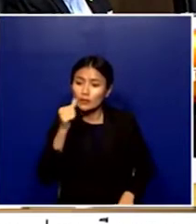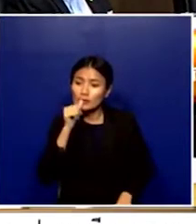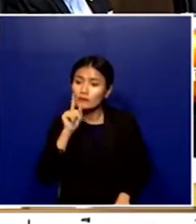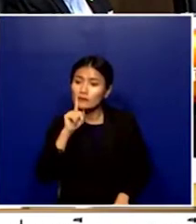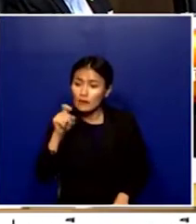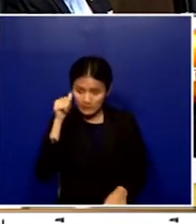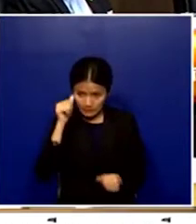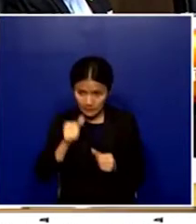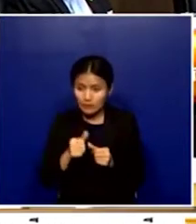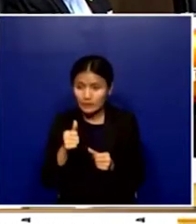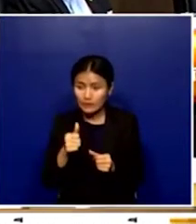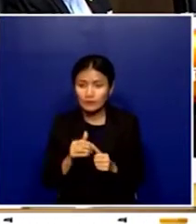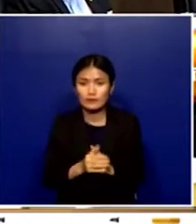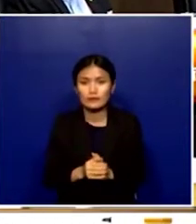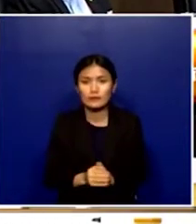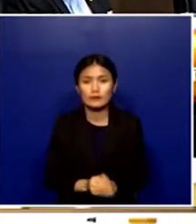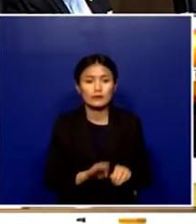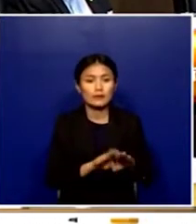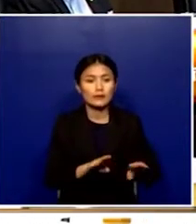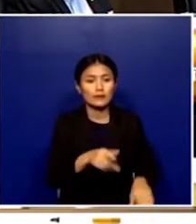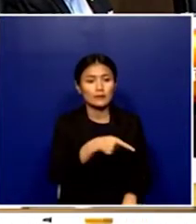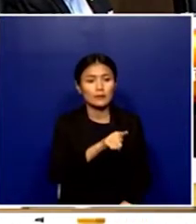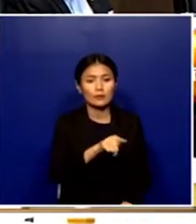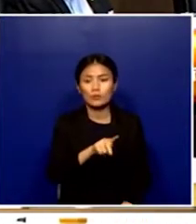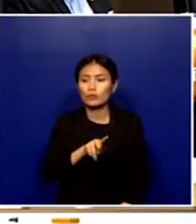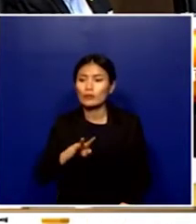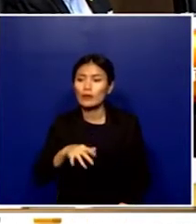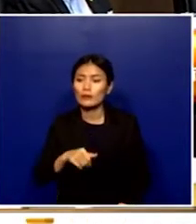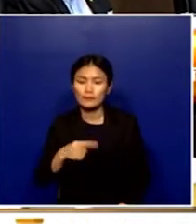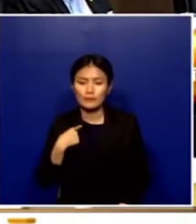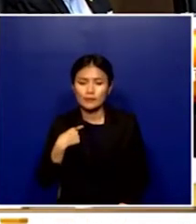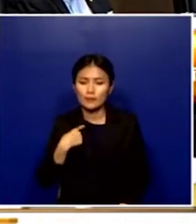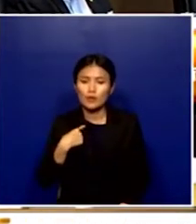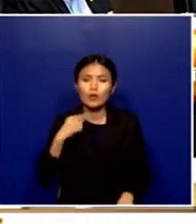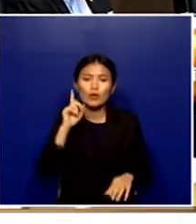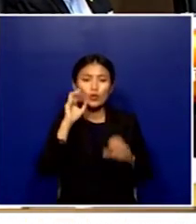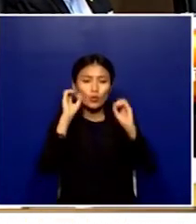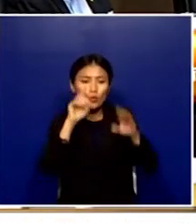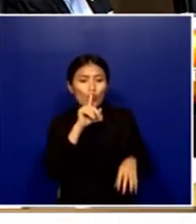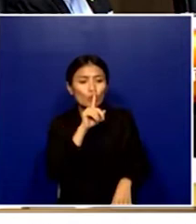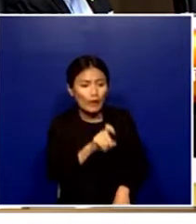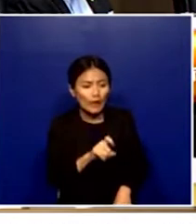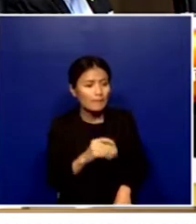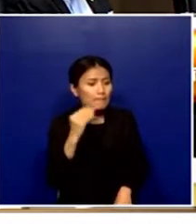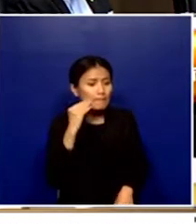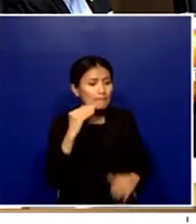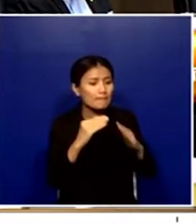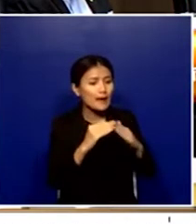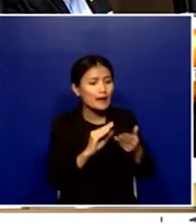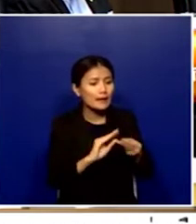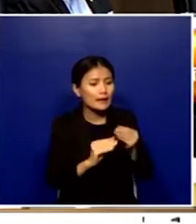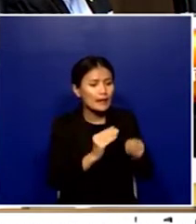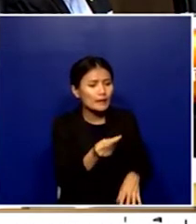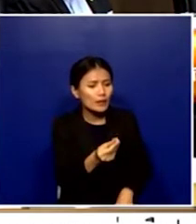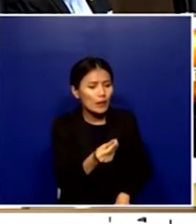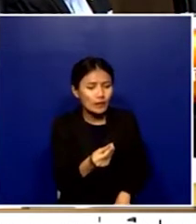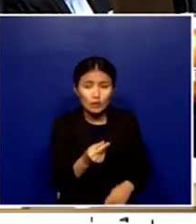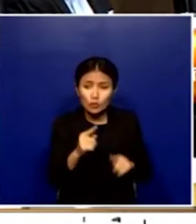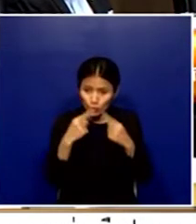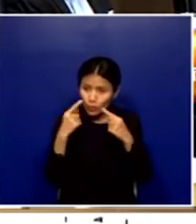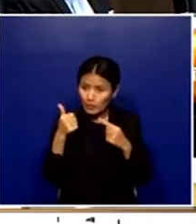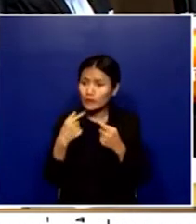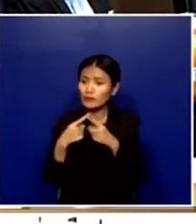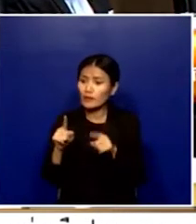เด็ประถมยัสามารถตอบคุณครูได้วบานเลกที่เทาไ่ดิฉัถามว่ความสบสนพวกนี้ท่จำบานเลที่ตัวเองได้หอเปลาคะ